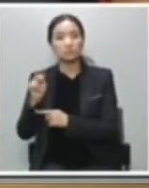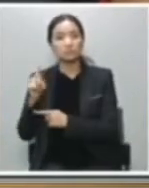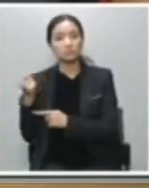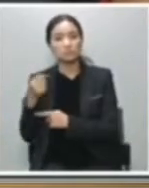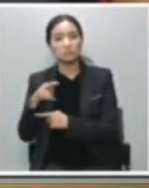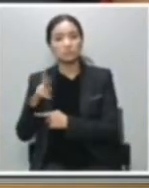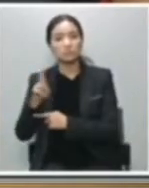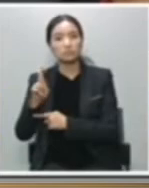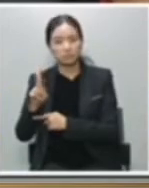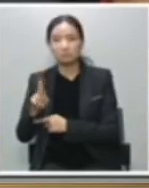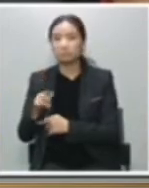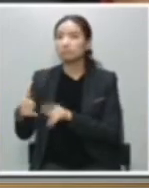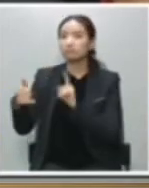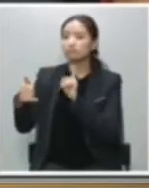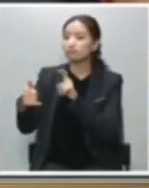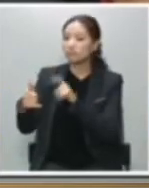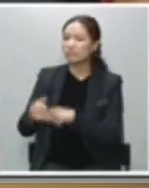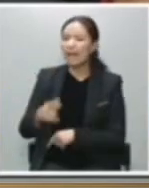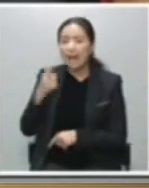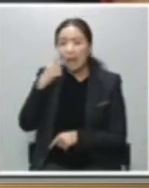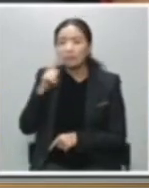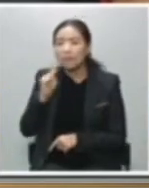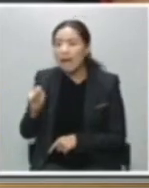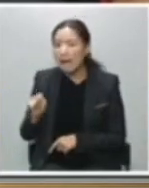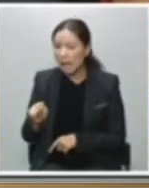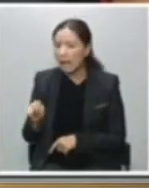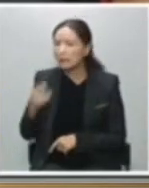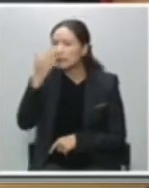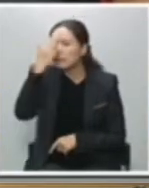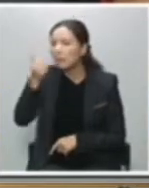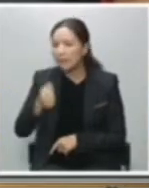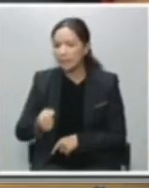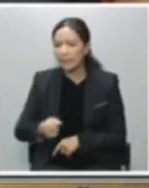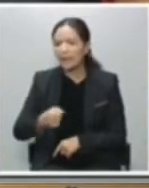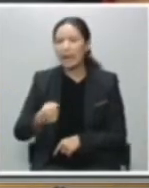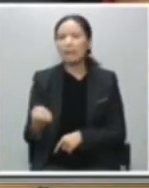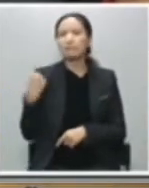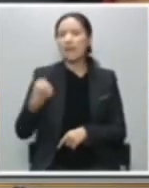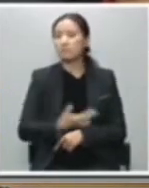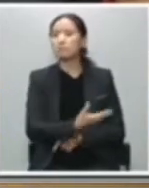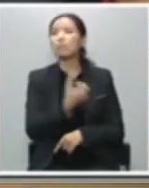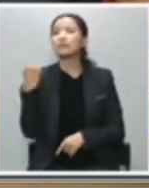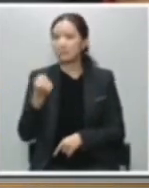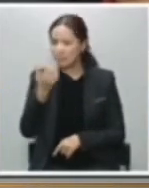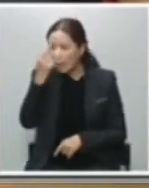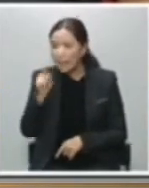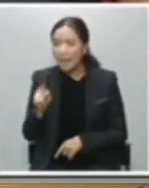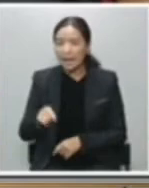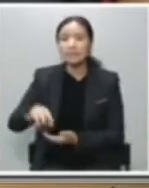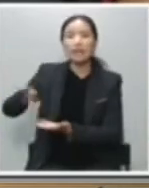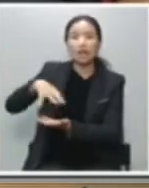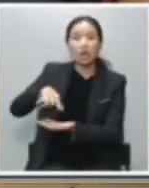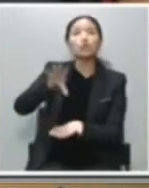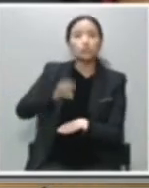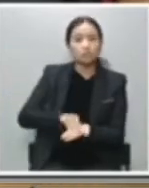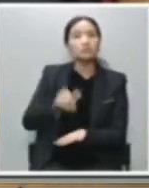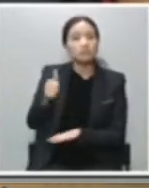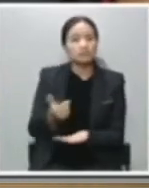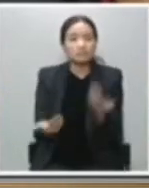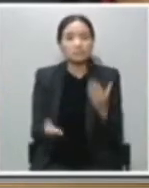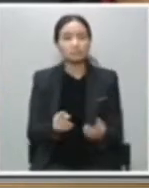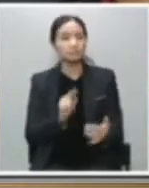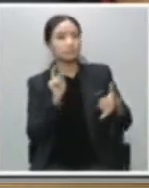อบถามว่าตาวันนั้นทำไมเขาปฏิวัติเราอาจจะได้ข้อมูลดีๆเข้ามาหรือไปถามนักธุ